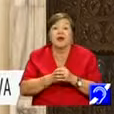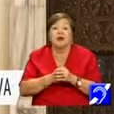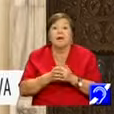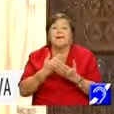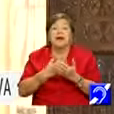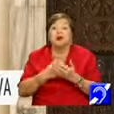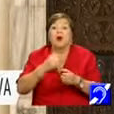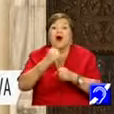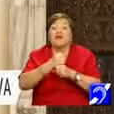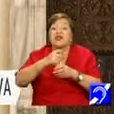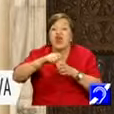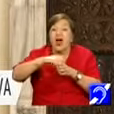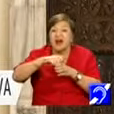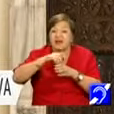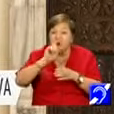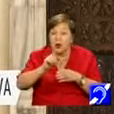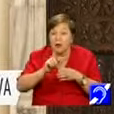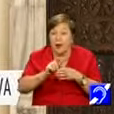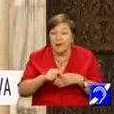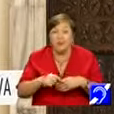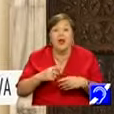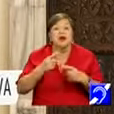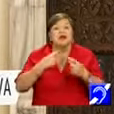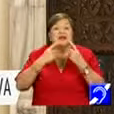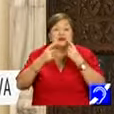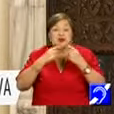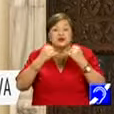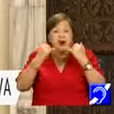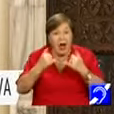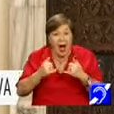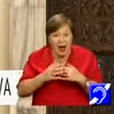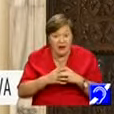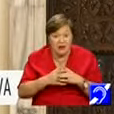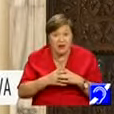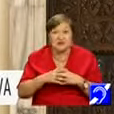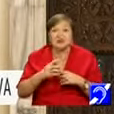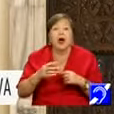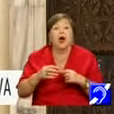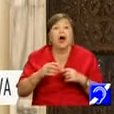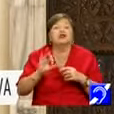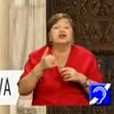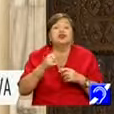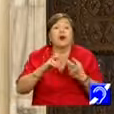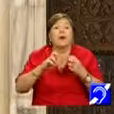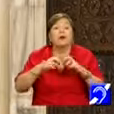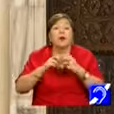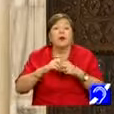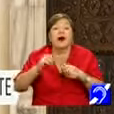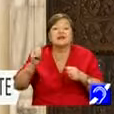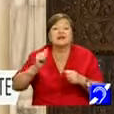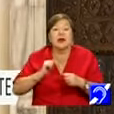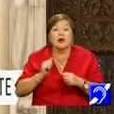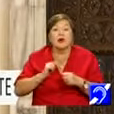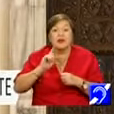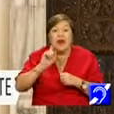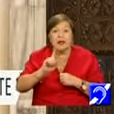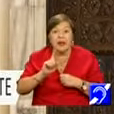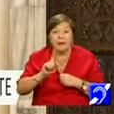implementarea reformelor. Pe agenda convorbirilor de astăzi s-a aflat și problematica de securitate